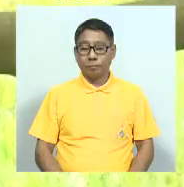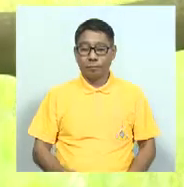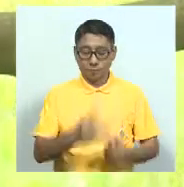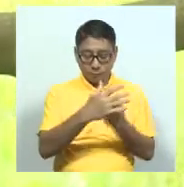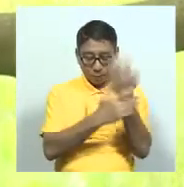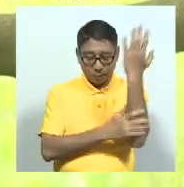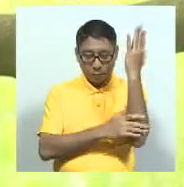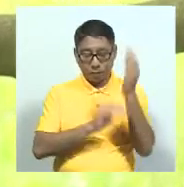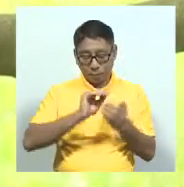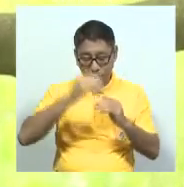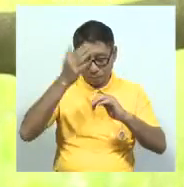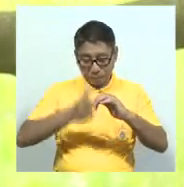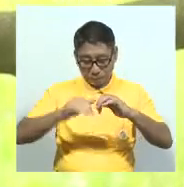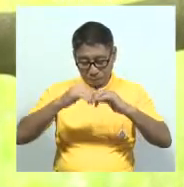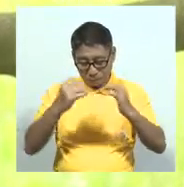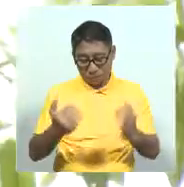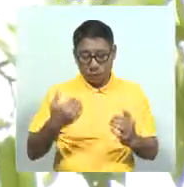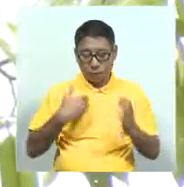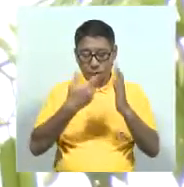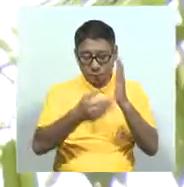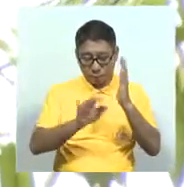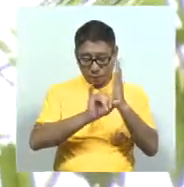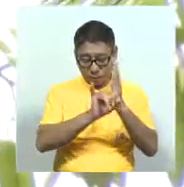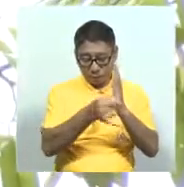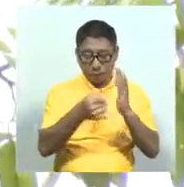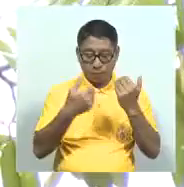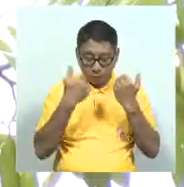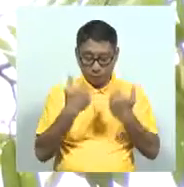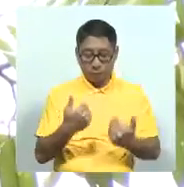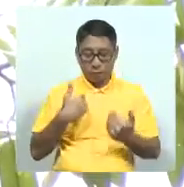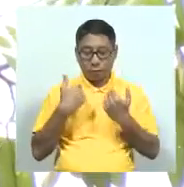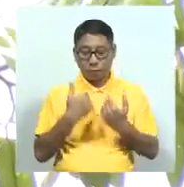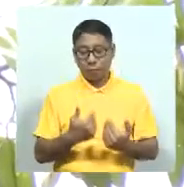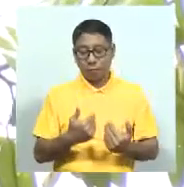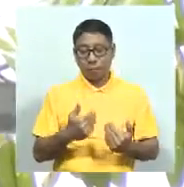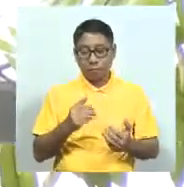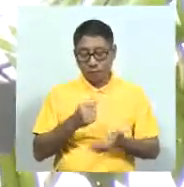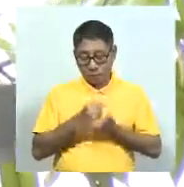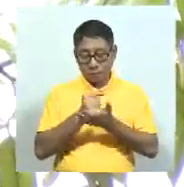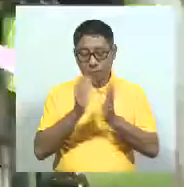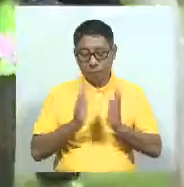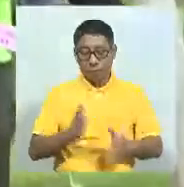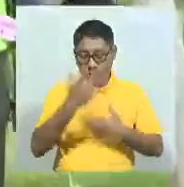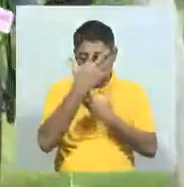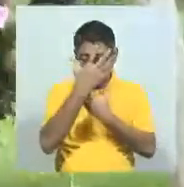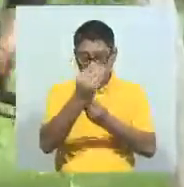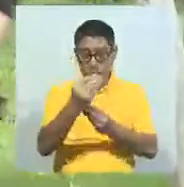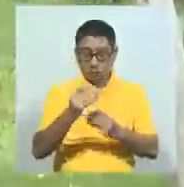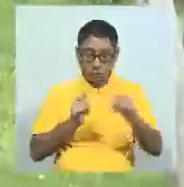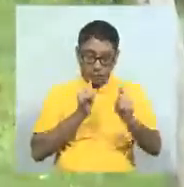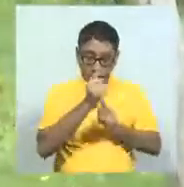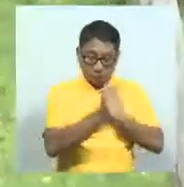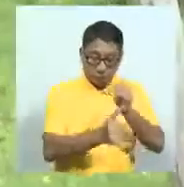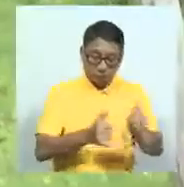้นทุเรียนภายในสวนอรุณบูรพาที่กำลังให้ผลผลิตอยู่ในขณะนี้นอกจากจะช่วยดึงดูดให้นักท่องเที่ยวเข้ามาเยี่ยมช